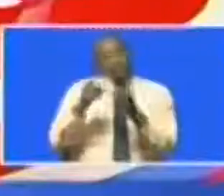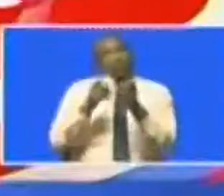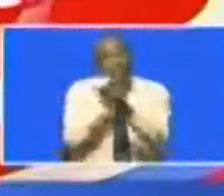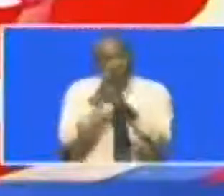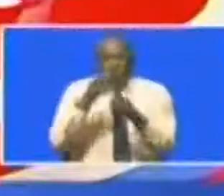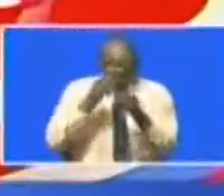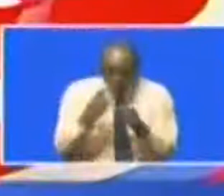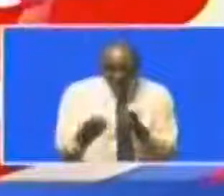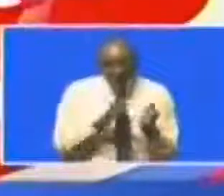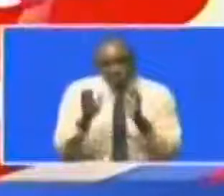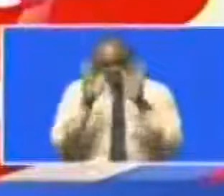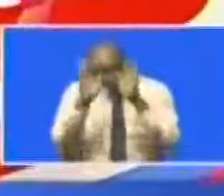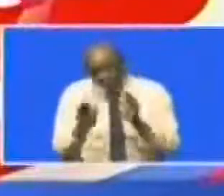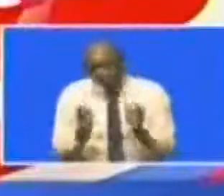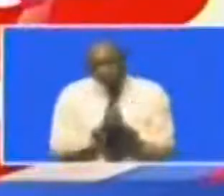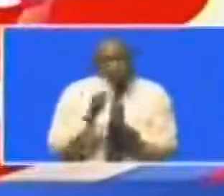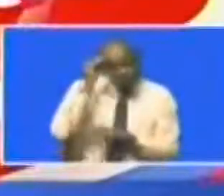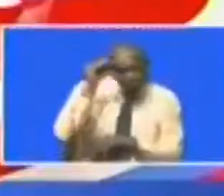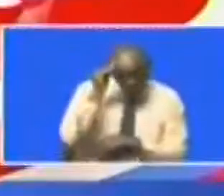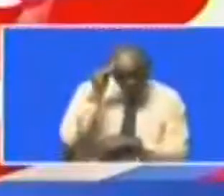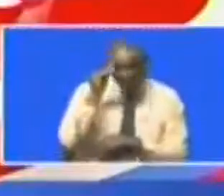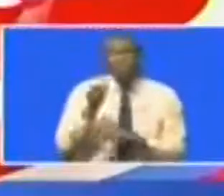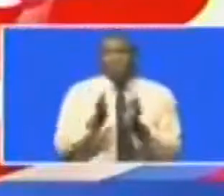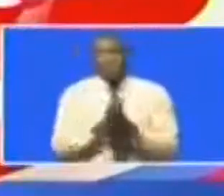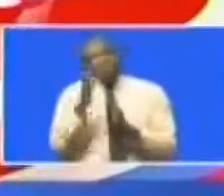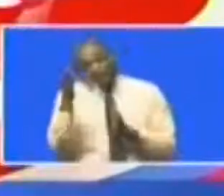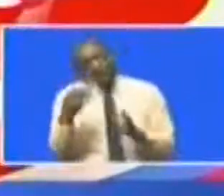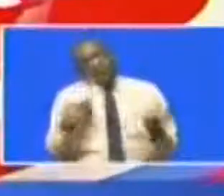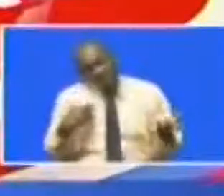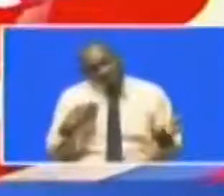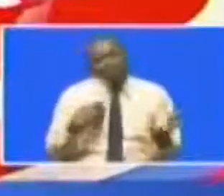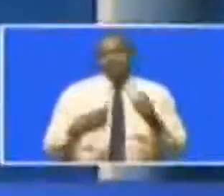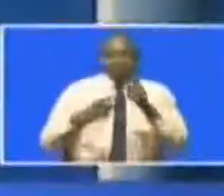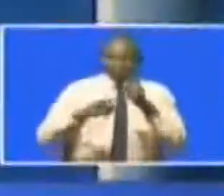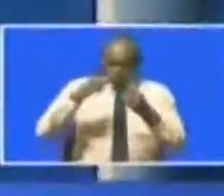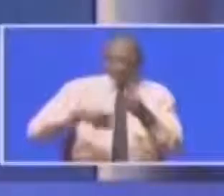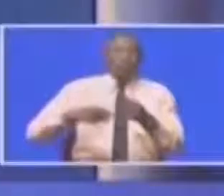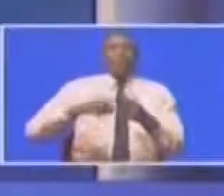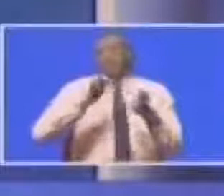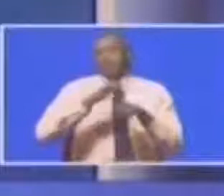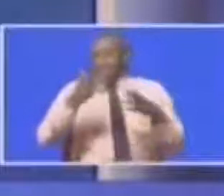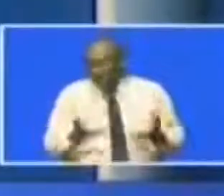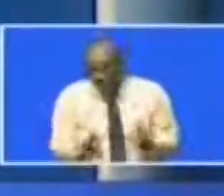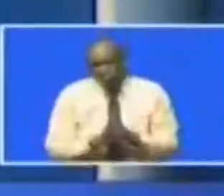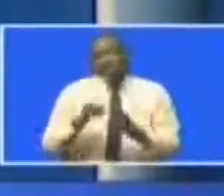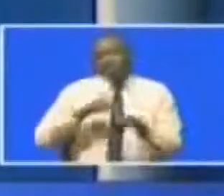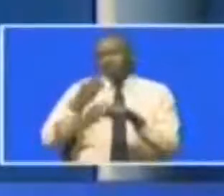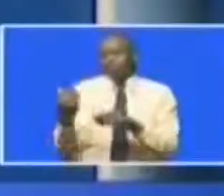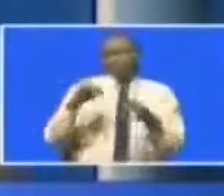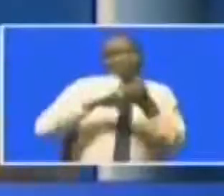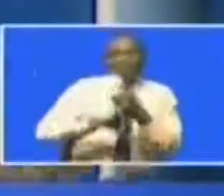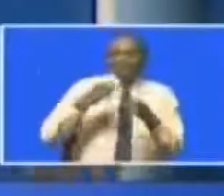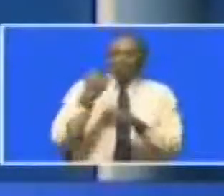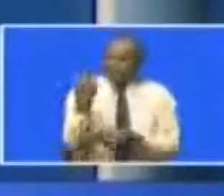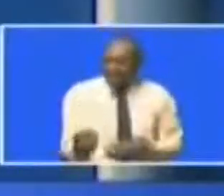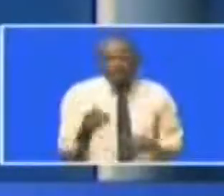tunapoambia kuhusu umuhimu wa elimu, madhara ya ukeketaji, madhara ya ndoa za mapema, umuhimu